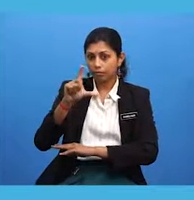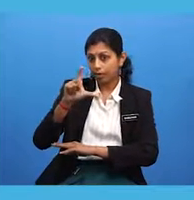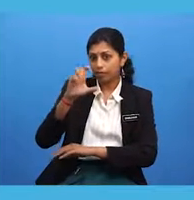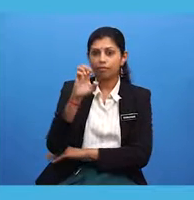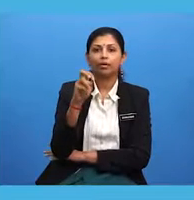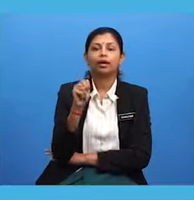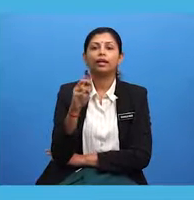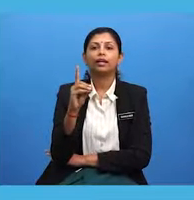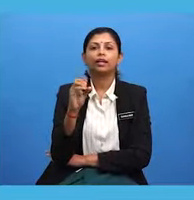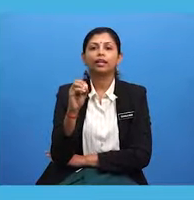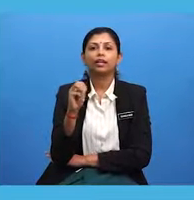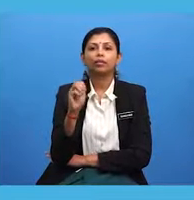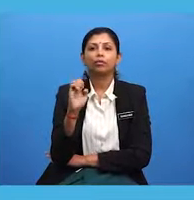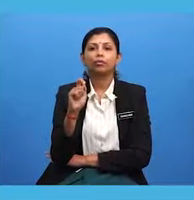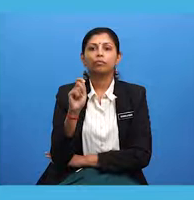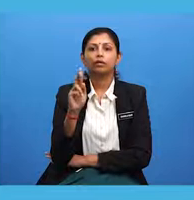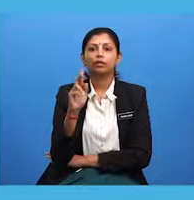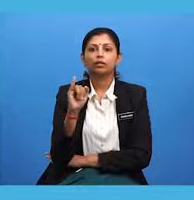dinding endometrium.